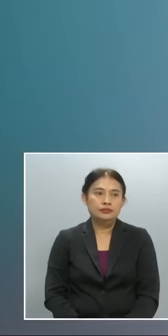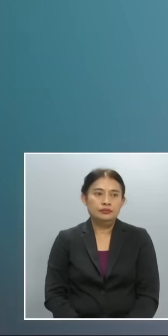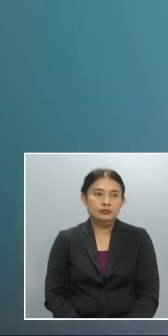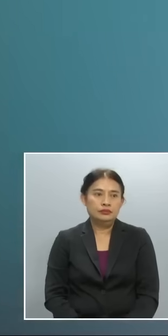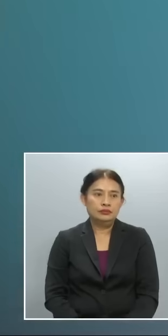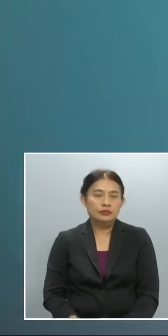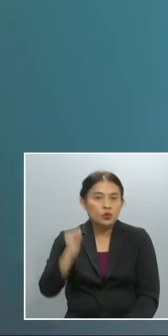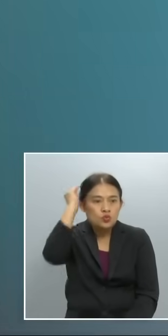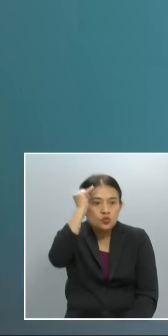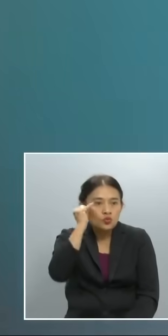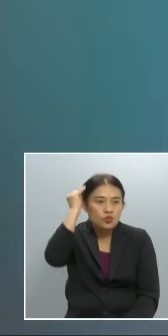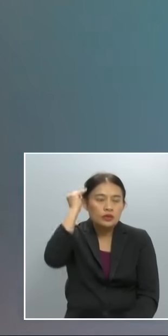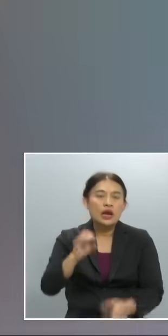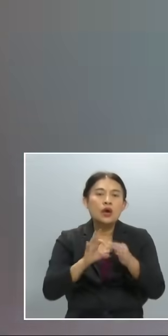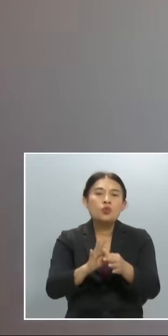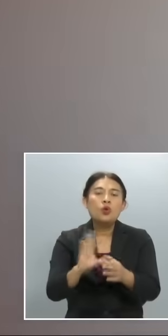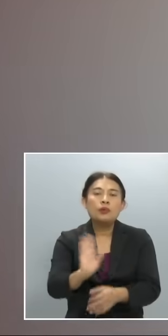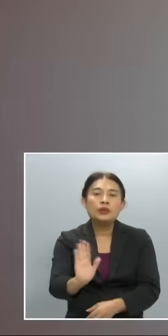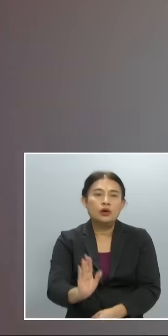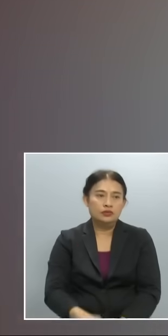ยาย ไม่ต้องห่วง